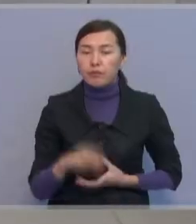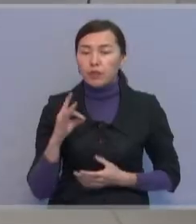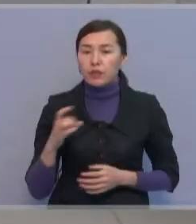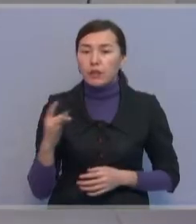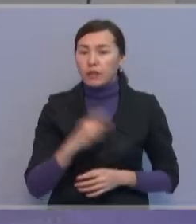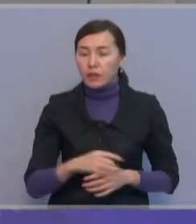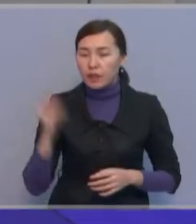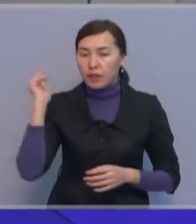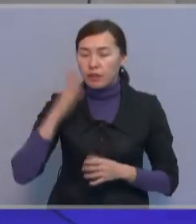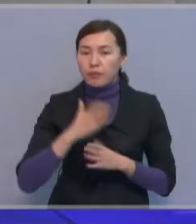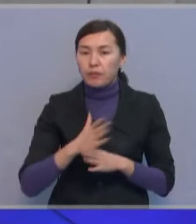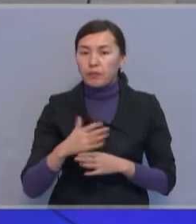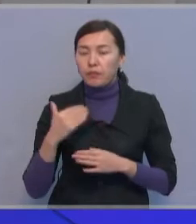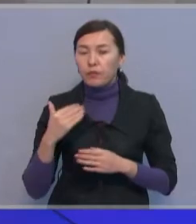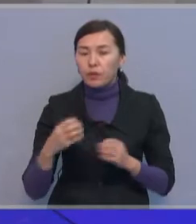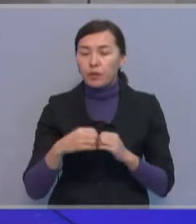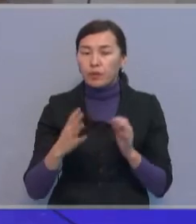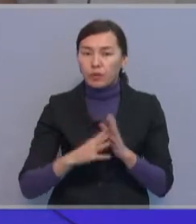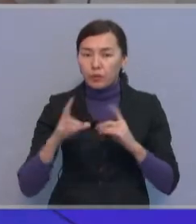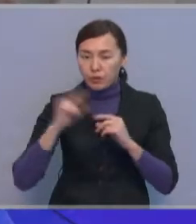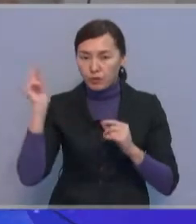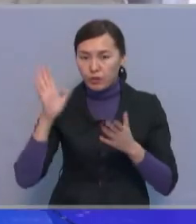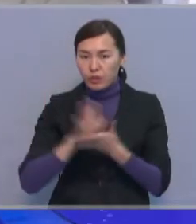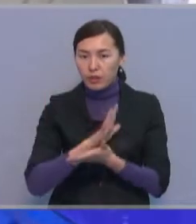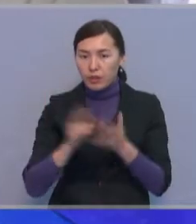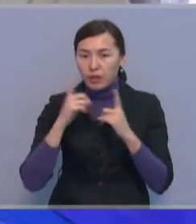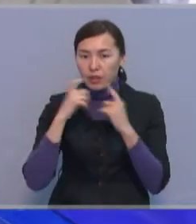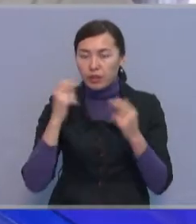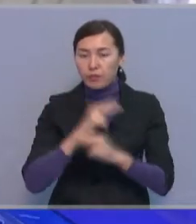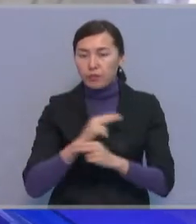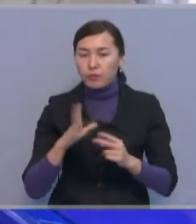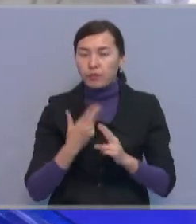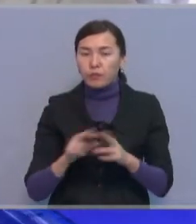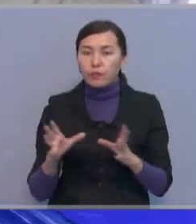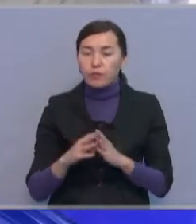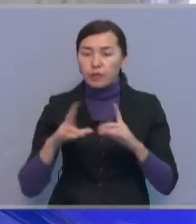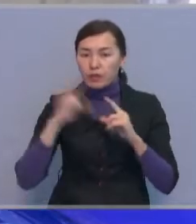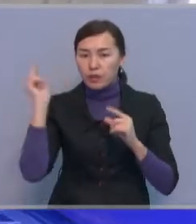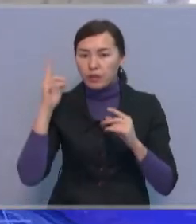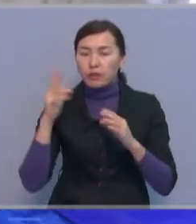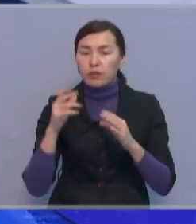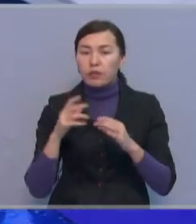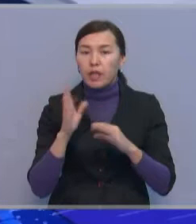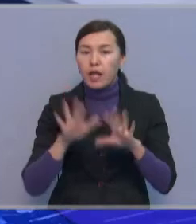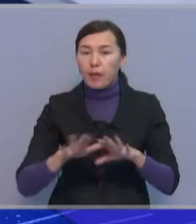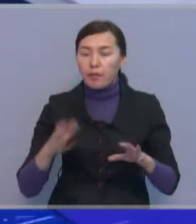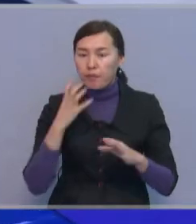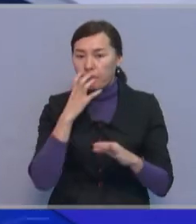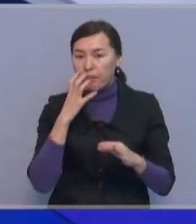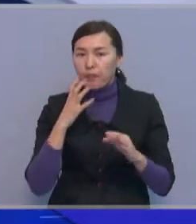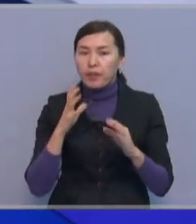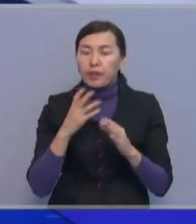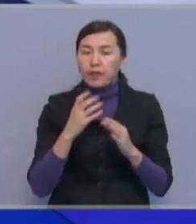Мақтарал аудандық білім бөлімінің тарапынан 19 мектепке тегін маскалар таратылуда. Оған қоса мектепке кіреберісте оқушылардың дене